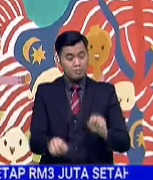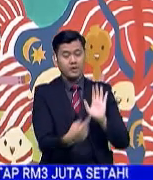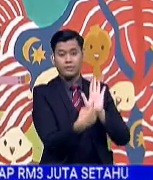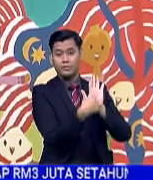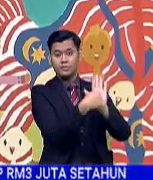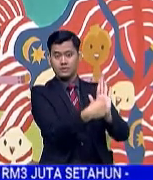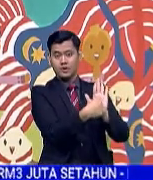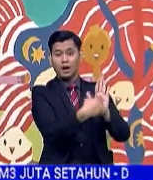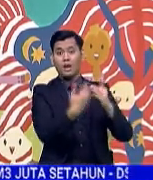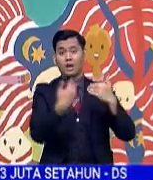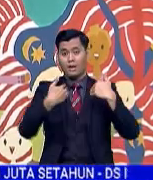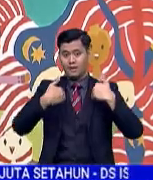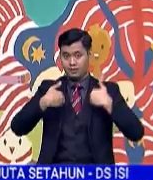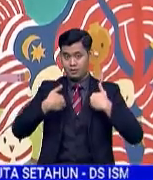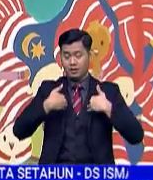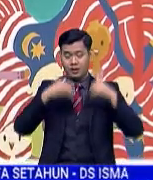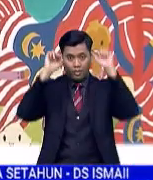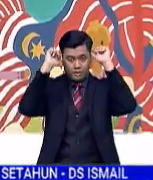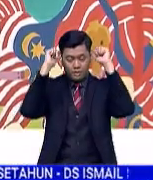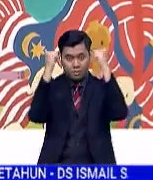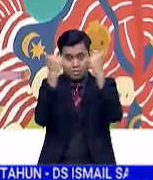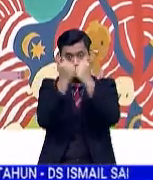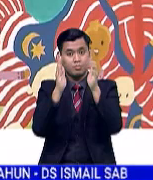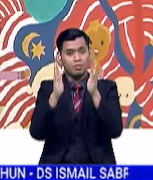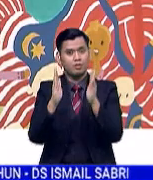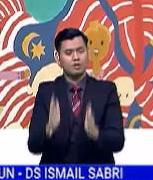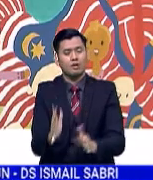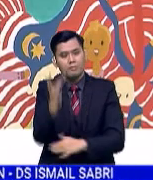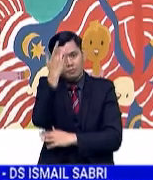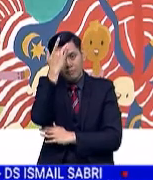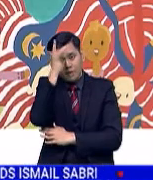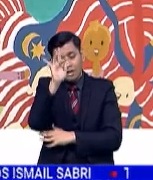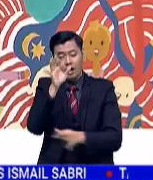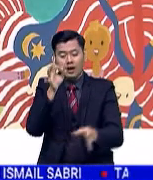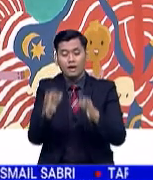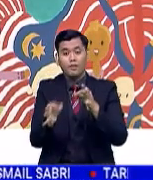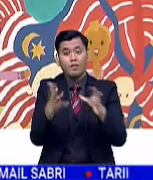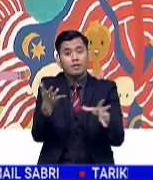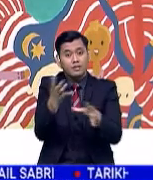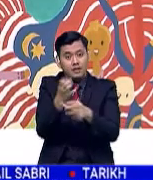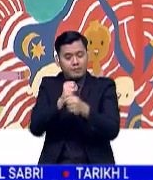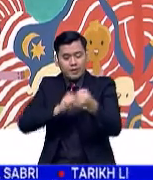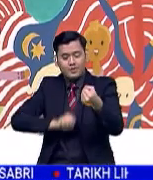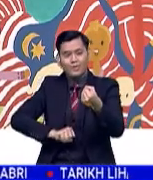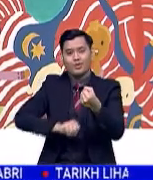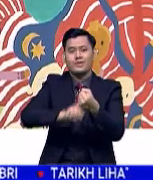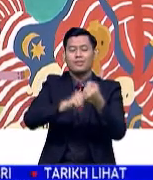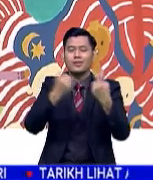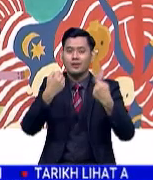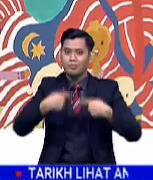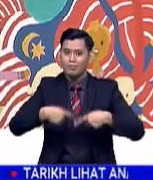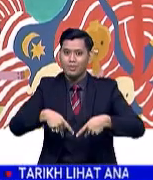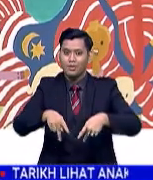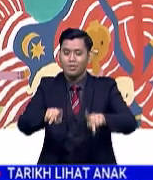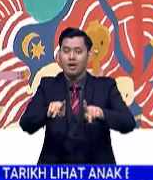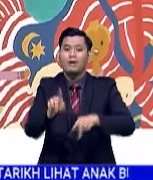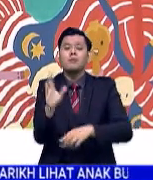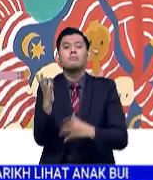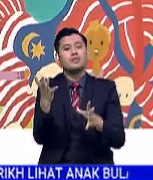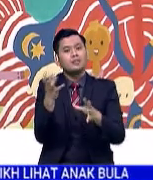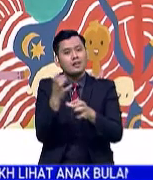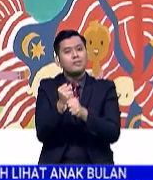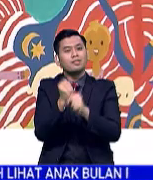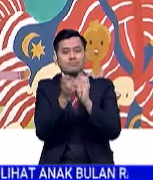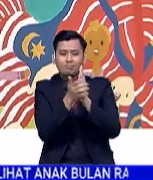Dan ada sebilangannya sangat bijak jika mendapat sokongan dan peluang bagi mencungkil kemahiran